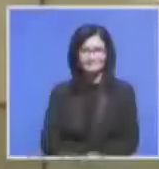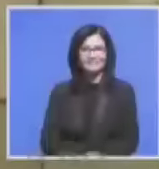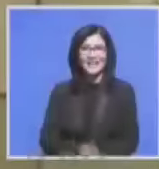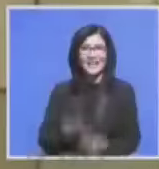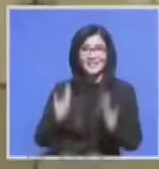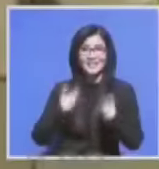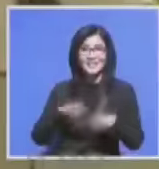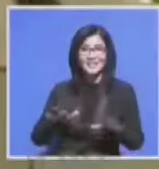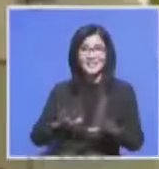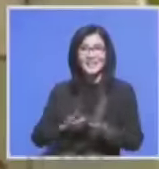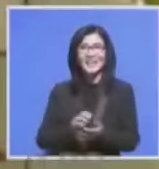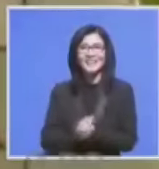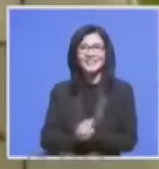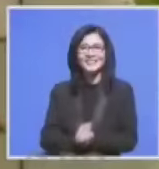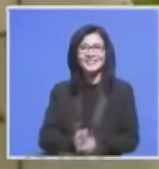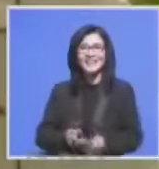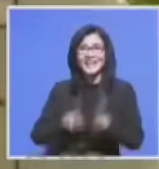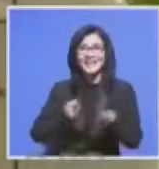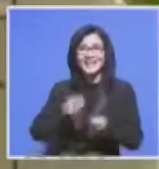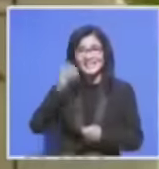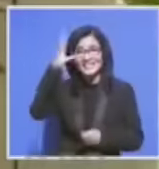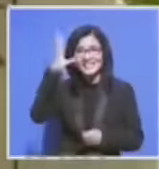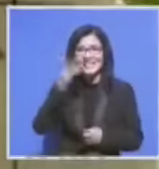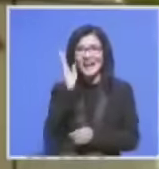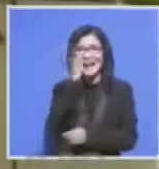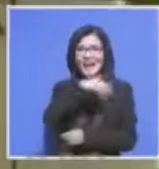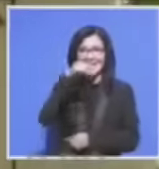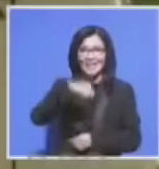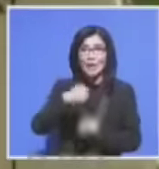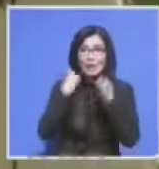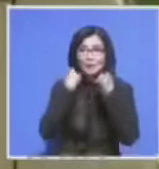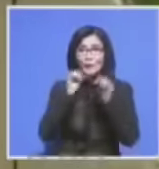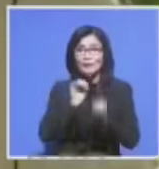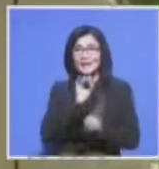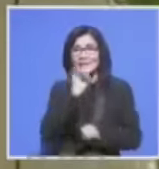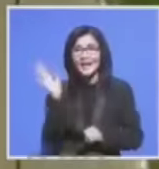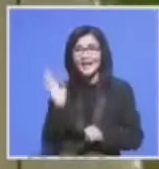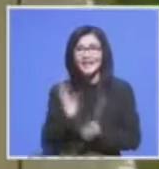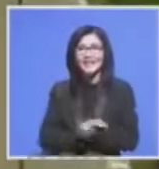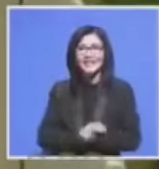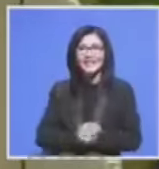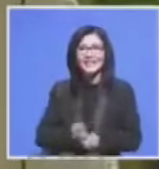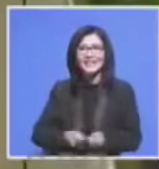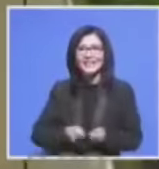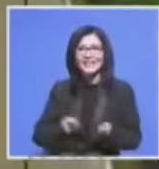Usai sudah kebersamaan kita dalam redaksi siang edisi hari ini, informasi terkini lainnya akan hadir di